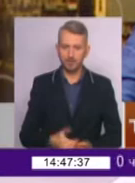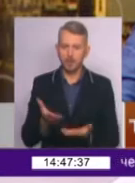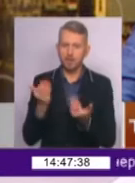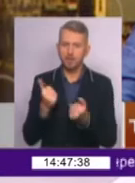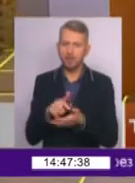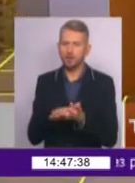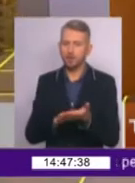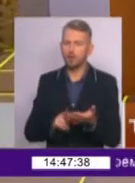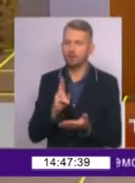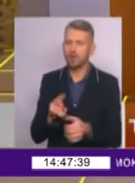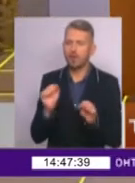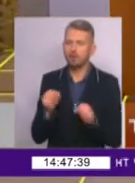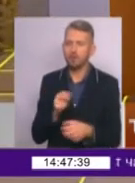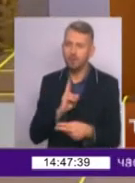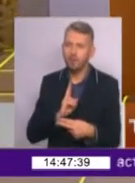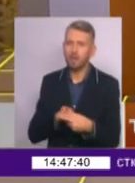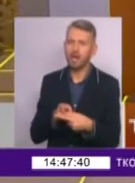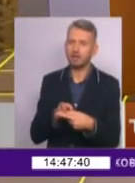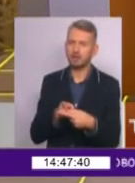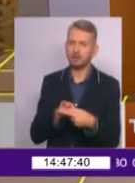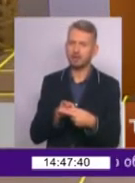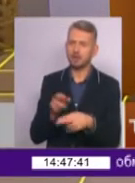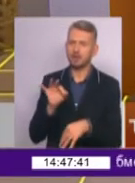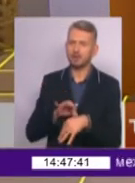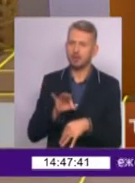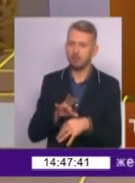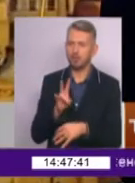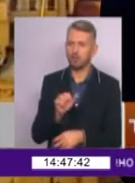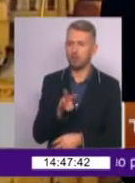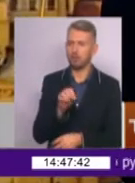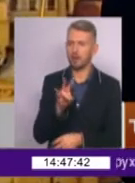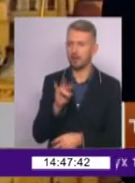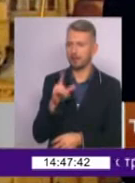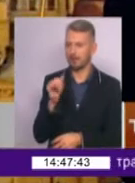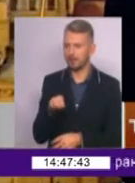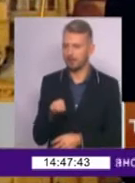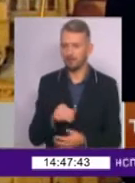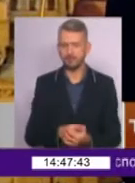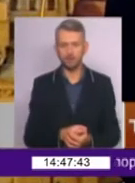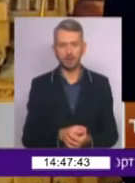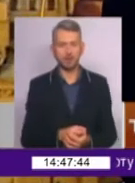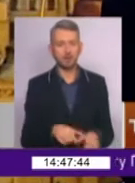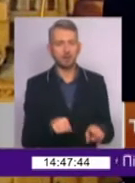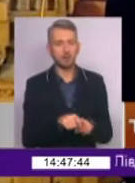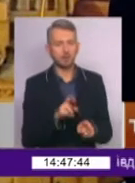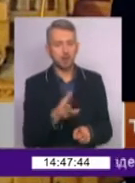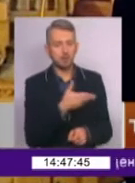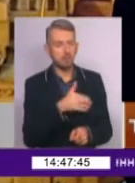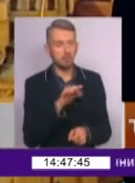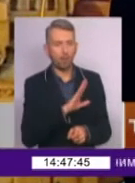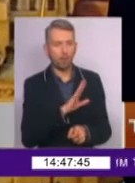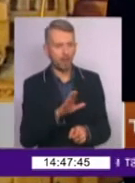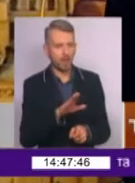Як же можна попередити все ж таки захворювання на менінгіт? Ну, оскільки ми про такі неспецифічні